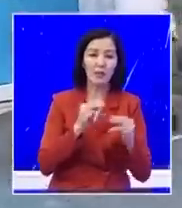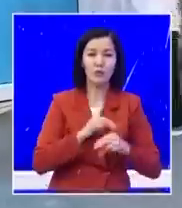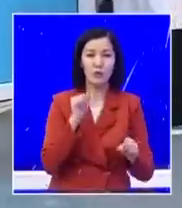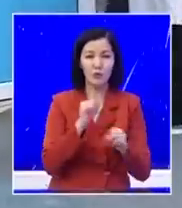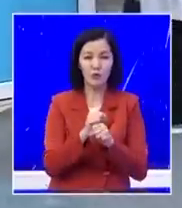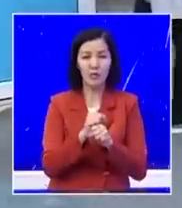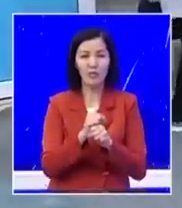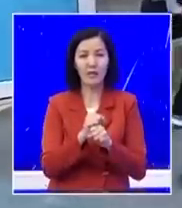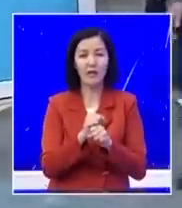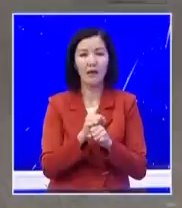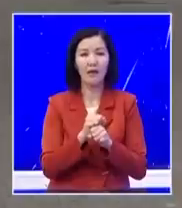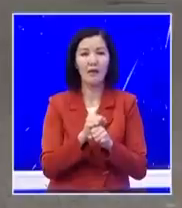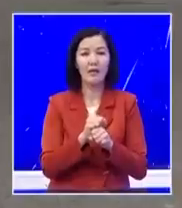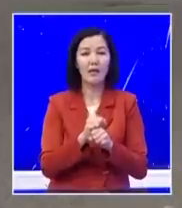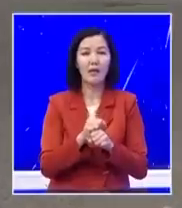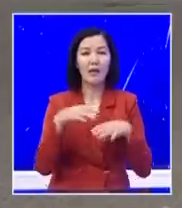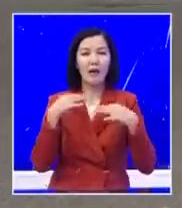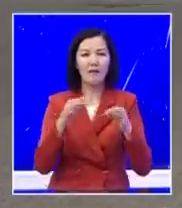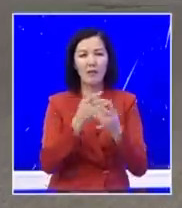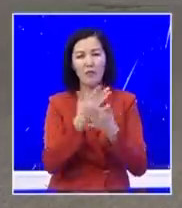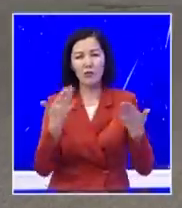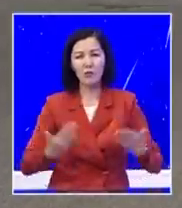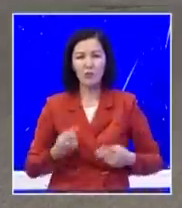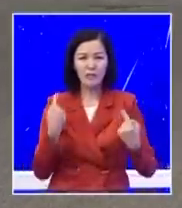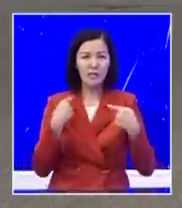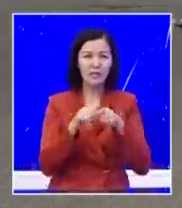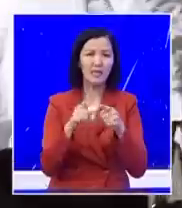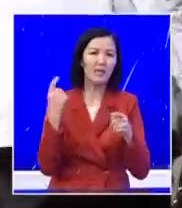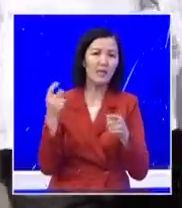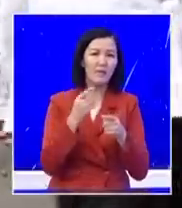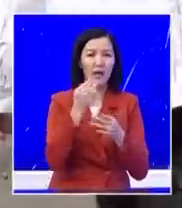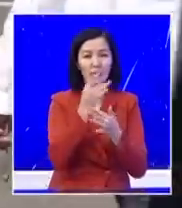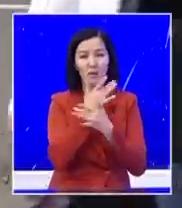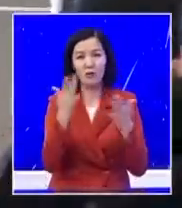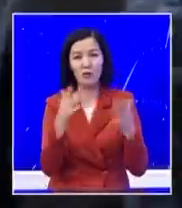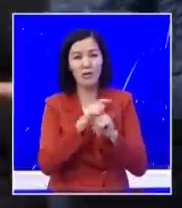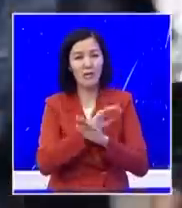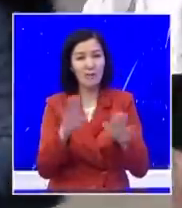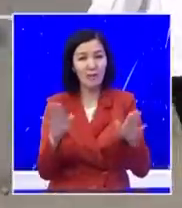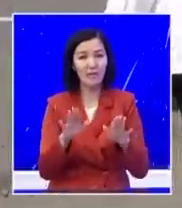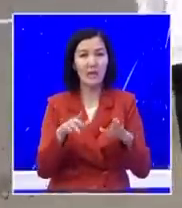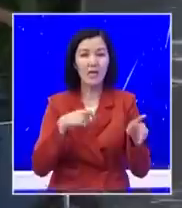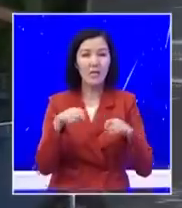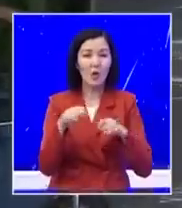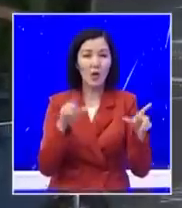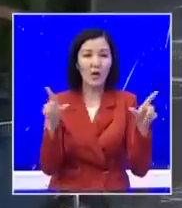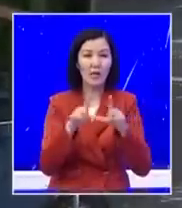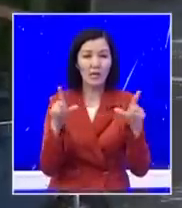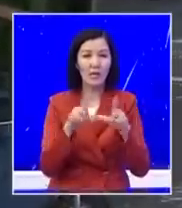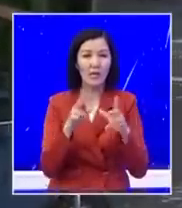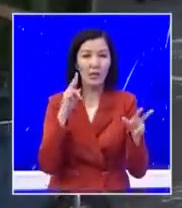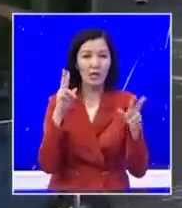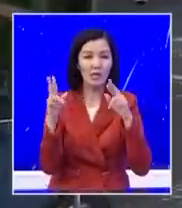жұмысын тоқтатты. Ал автобөлшек, тұрмыстық техника, тұрмыстық химия сынды азық-түлік емес тауарлар сататын дүкендер,